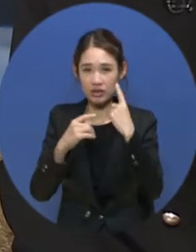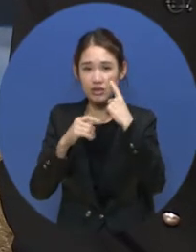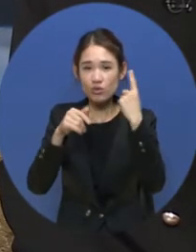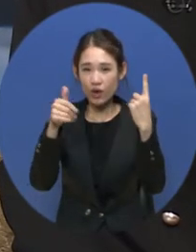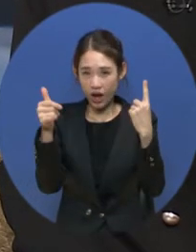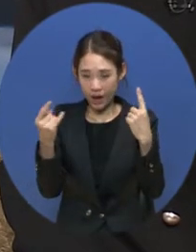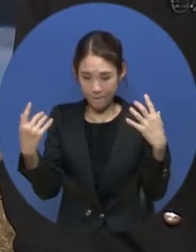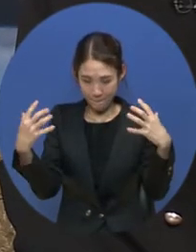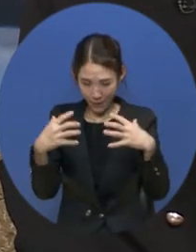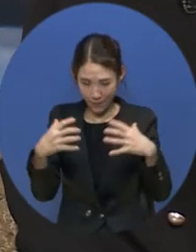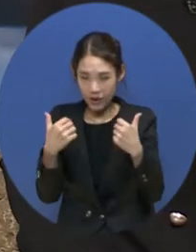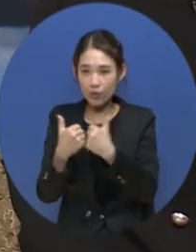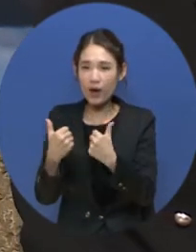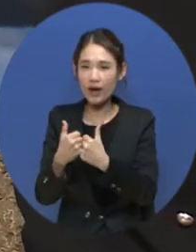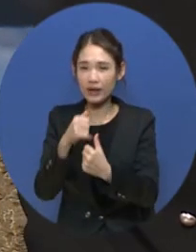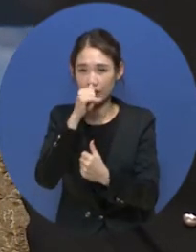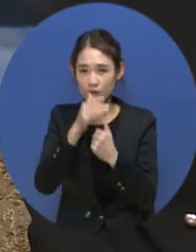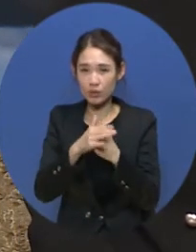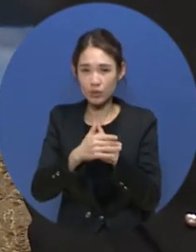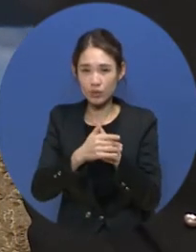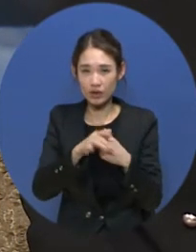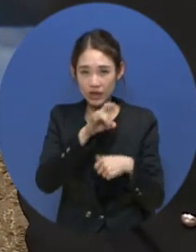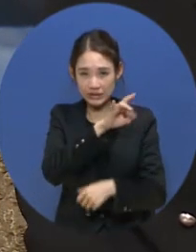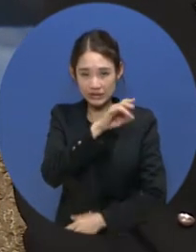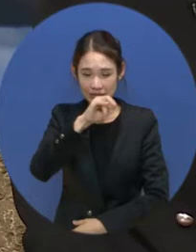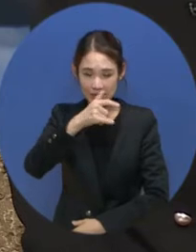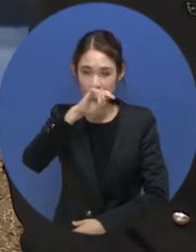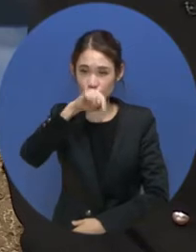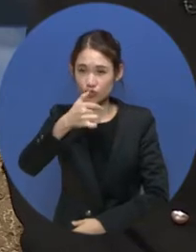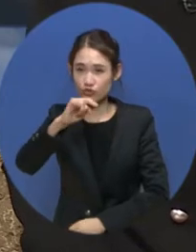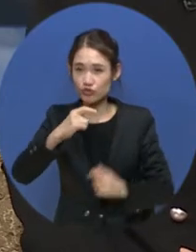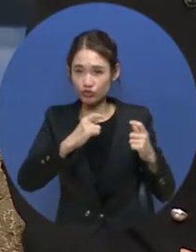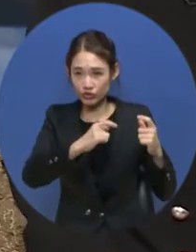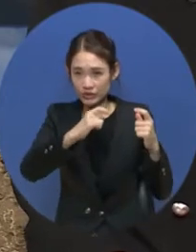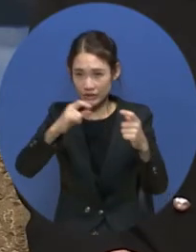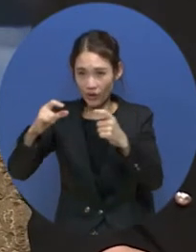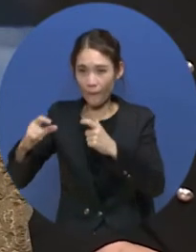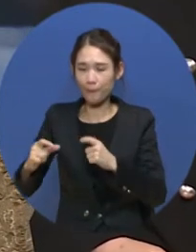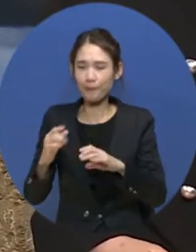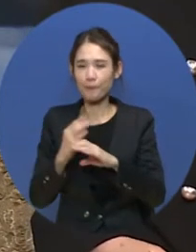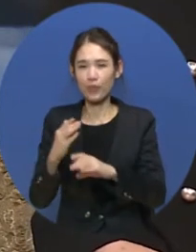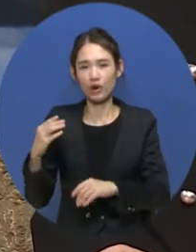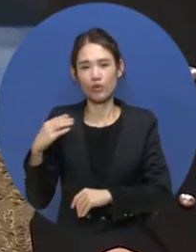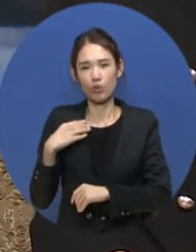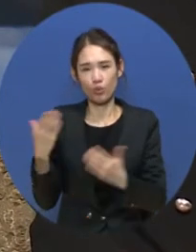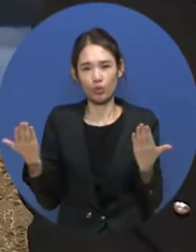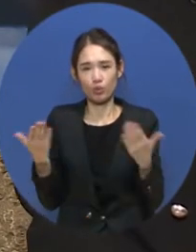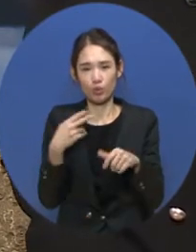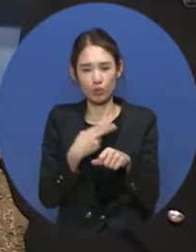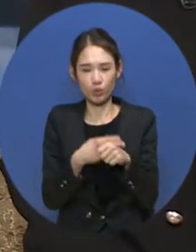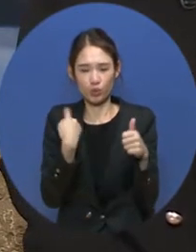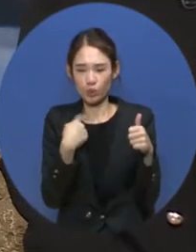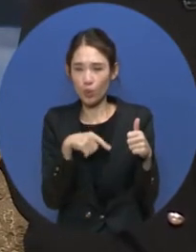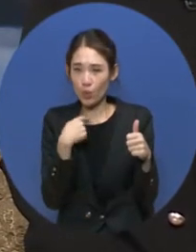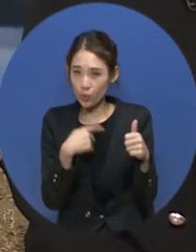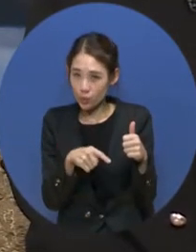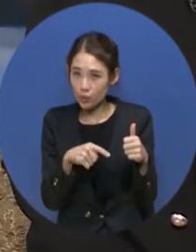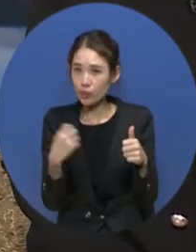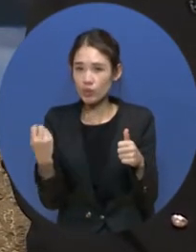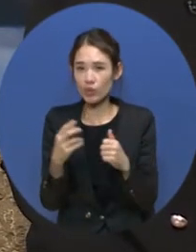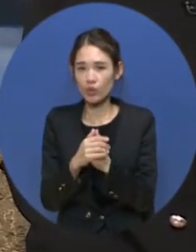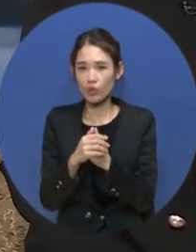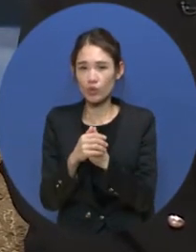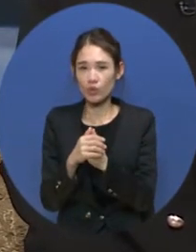네. 단위가. 그다음에 각 시군구 지역에서부터들 하시고 계시고 네. 그다음에 또 뭐 교직원 교육이라든가 또